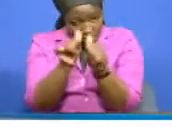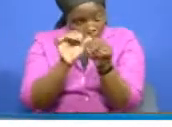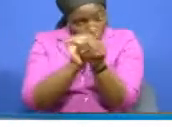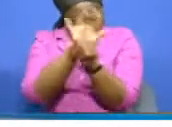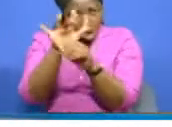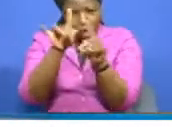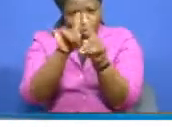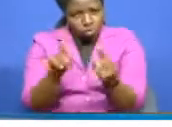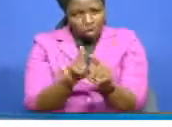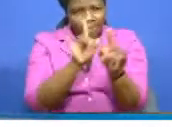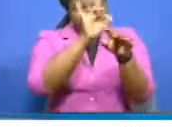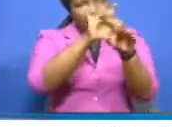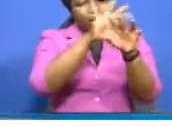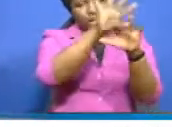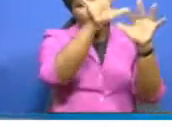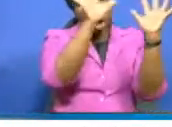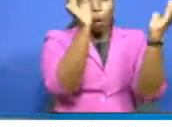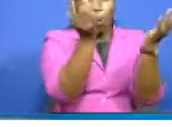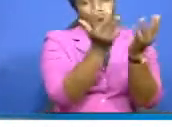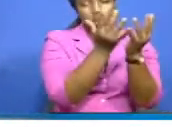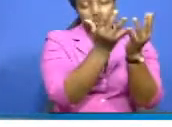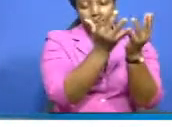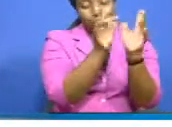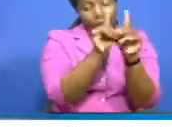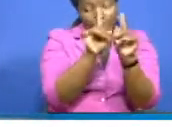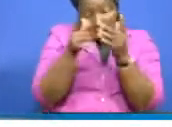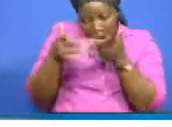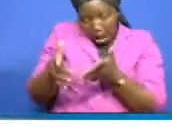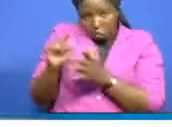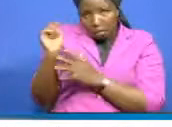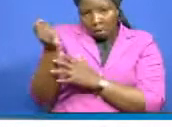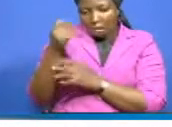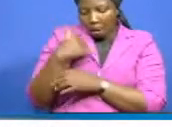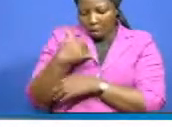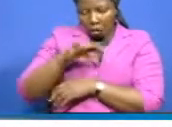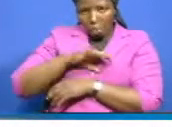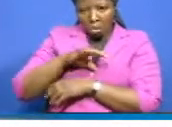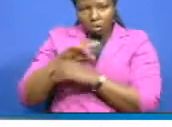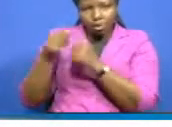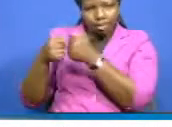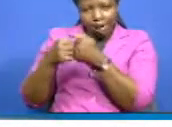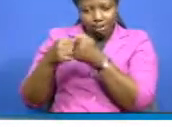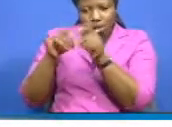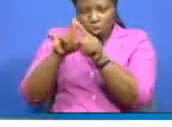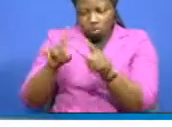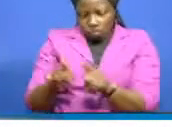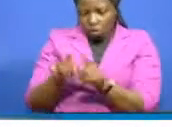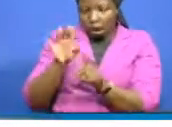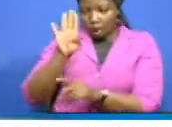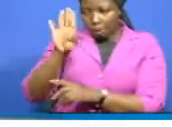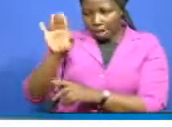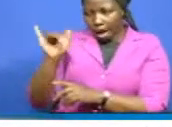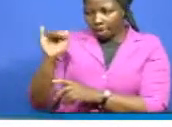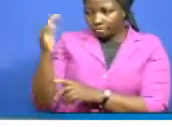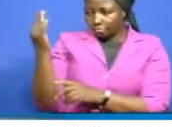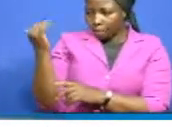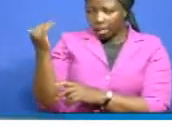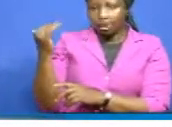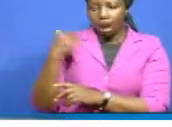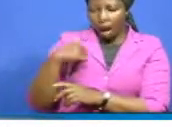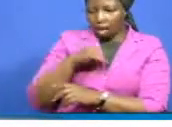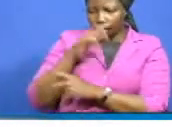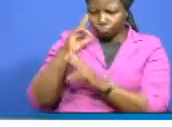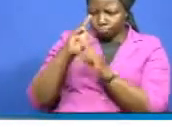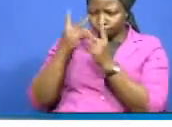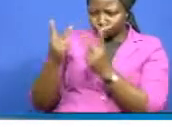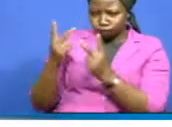yetu. Lakini pia tuko na BBI ambayo inayokuja, tunaiangalia kwa kina. Ingawa